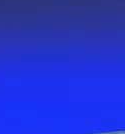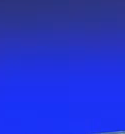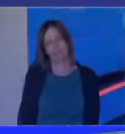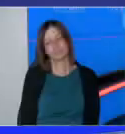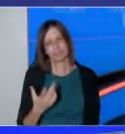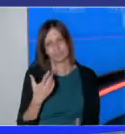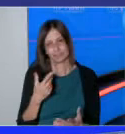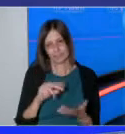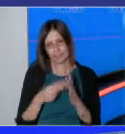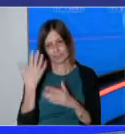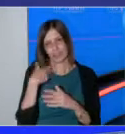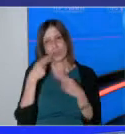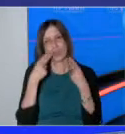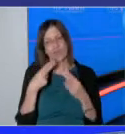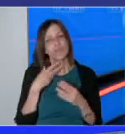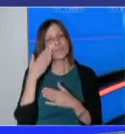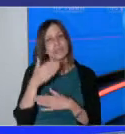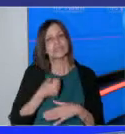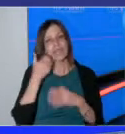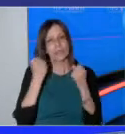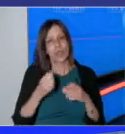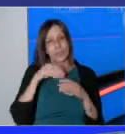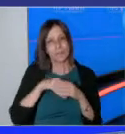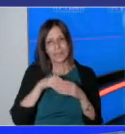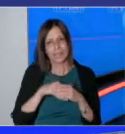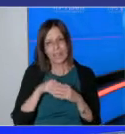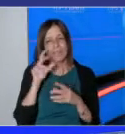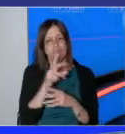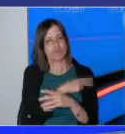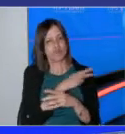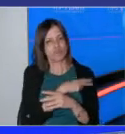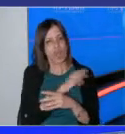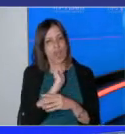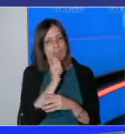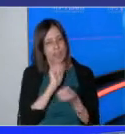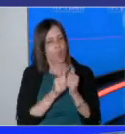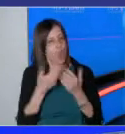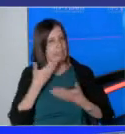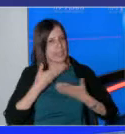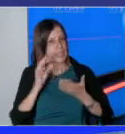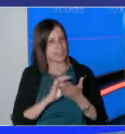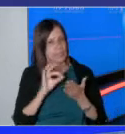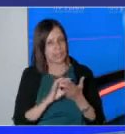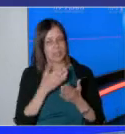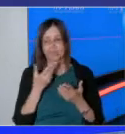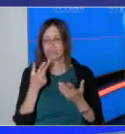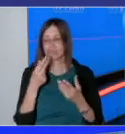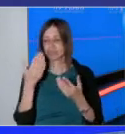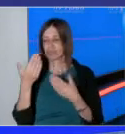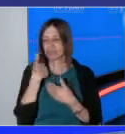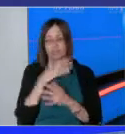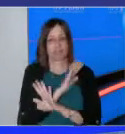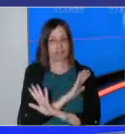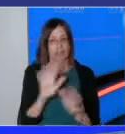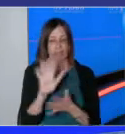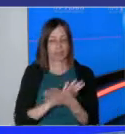באייטם הקודם אני חייב לכם תגובות. פנינו לשר לביטחון פנים עומר בר לב ולמשטרה להתראיין או להתייחס בכתב. פניותינו לא נענו עד